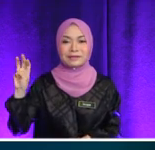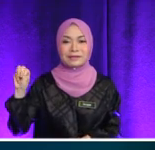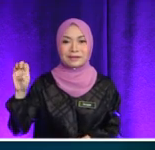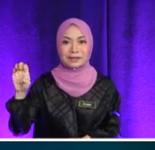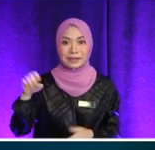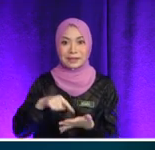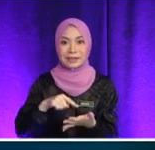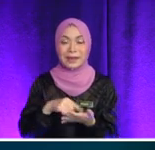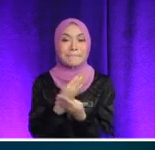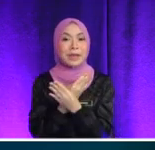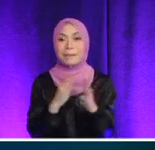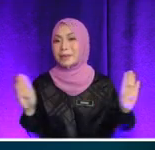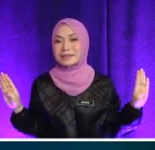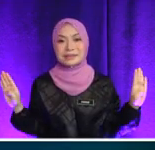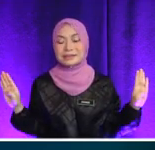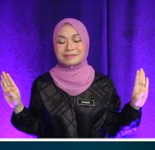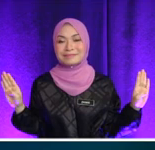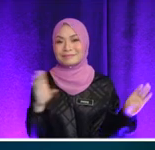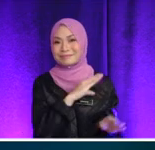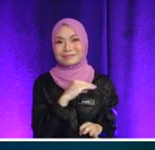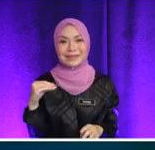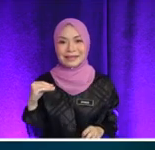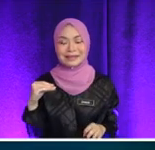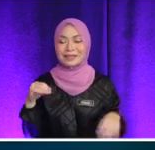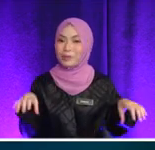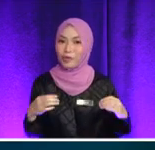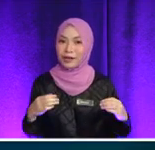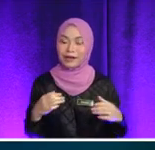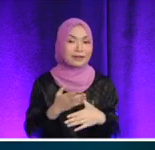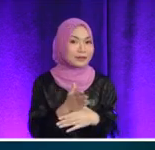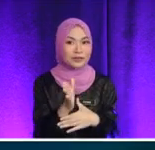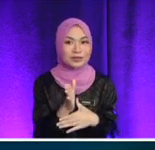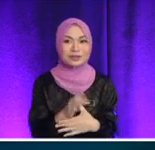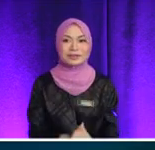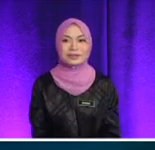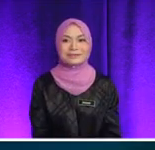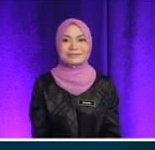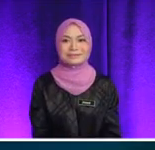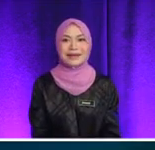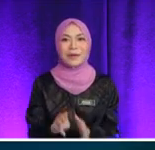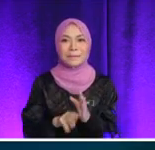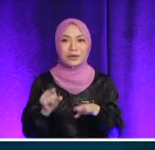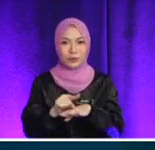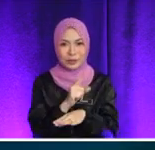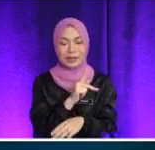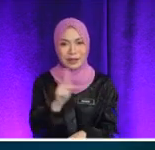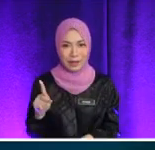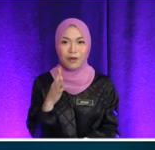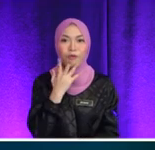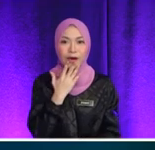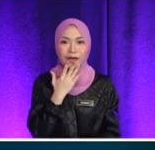bebas dan spontan itu oke kemudian penggunaan warna penggenap dan terang Oke dekat